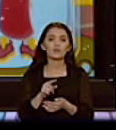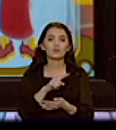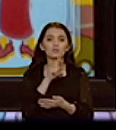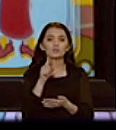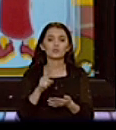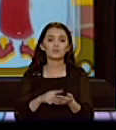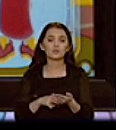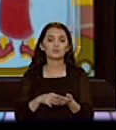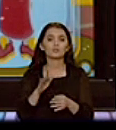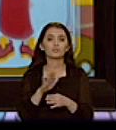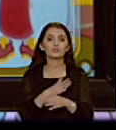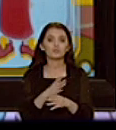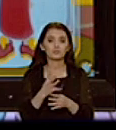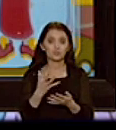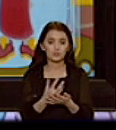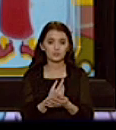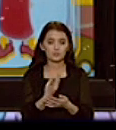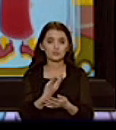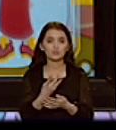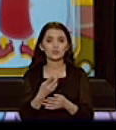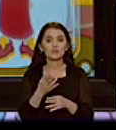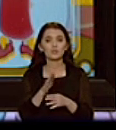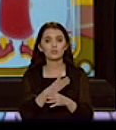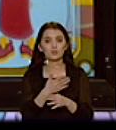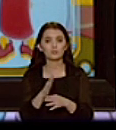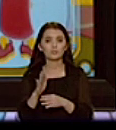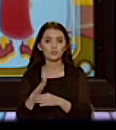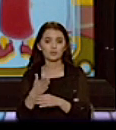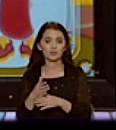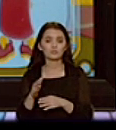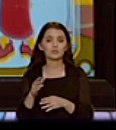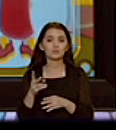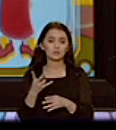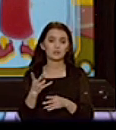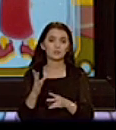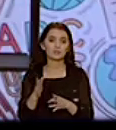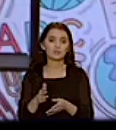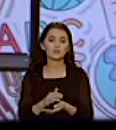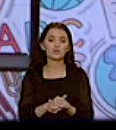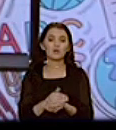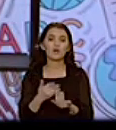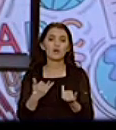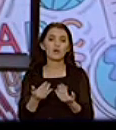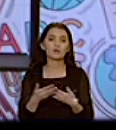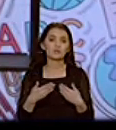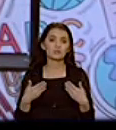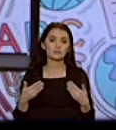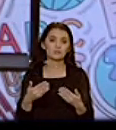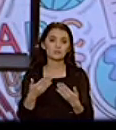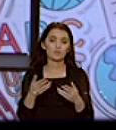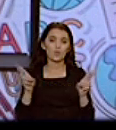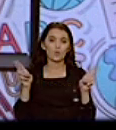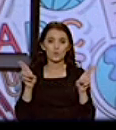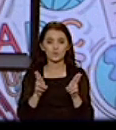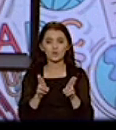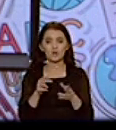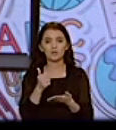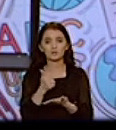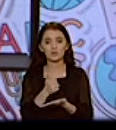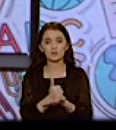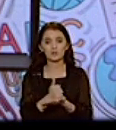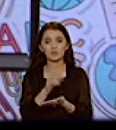Noma'lum bo'linuvchini topish uchun bo'linuvchi bo'linmaga bo'linadi. Hozir biz ana shu qoidalar